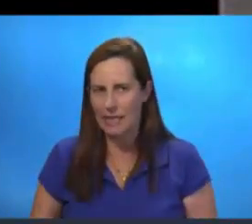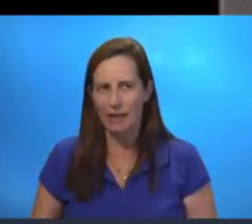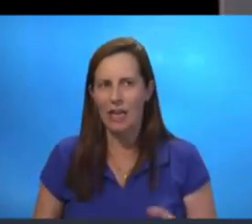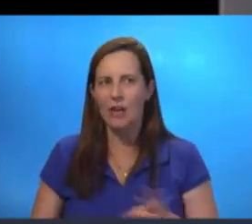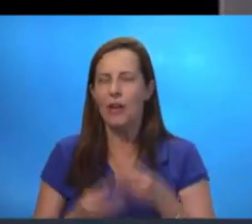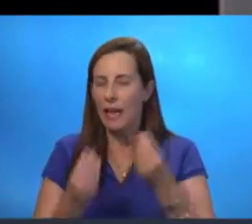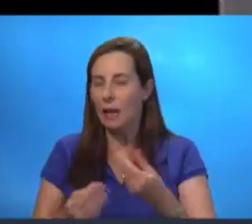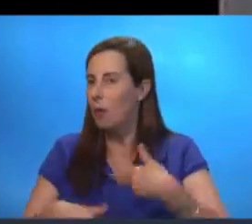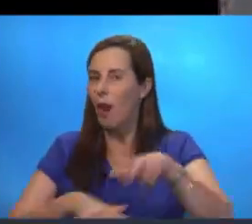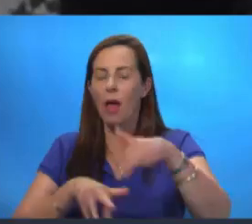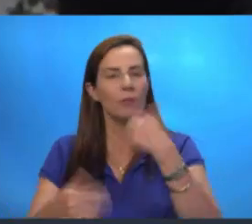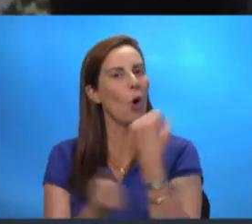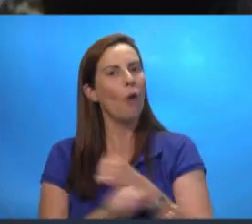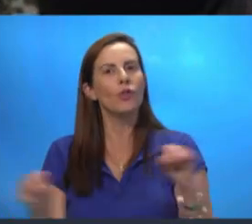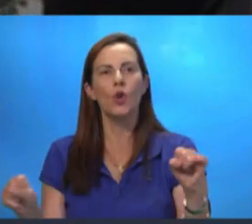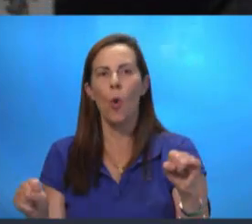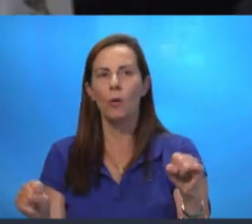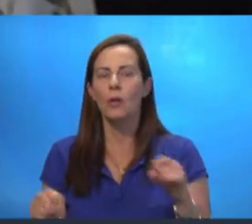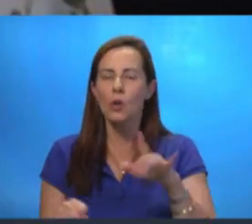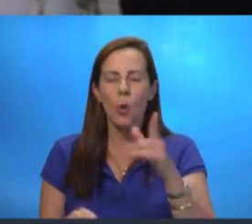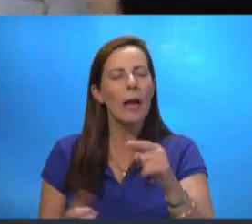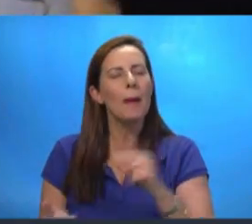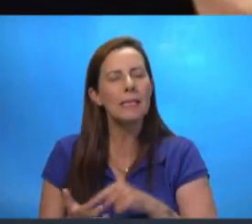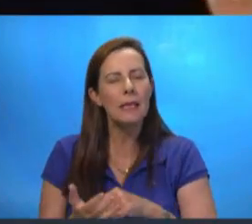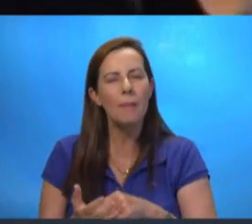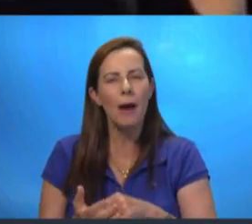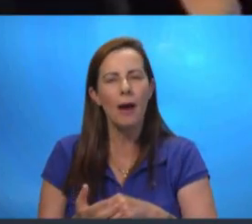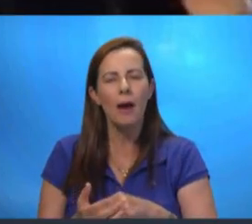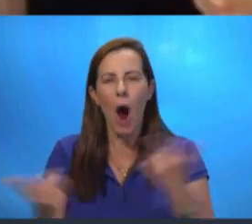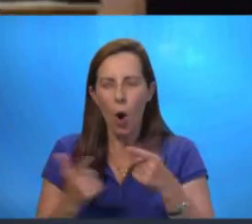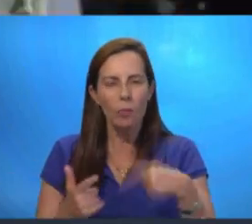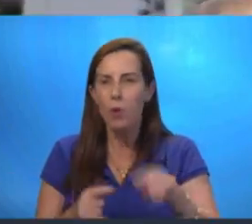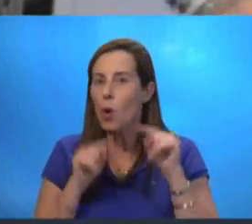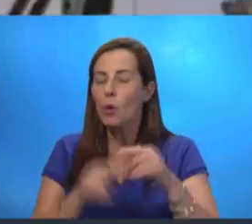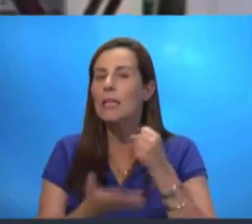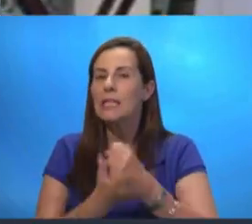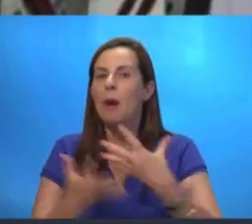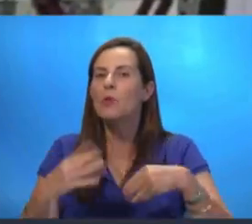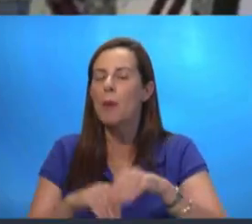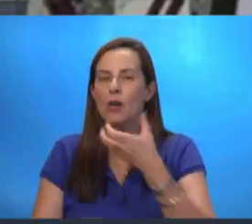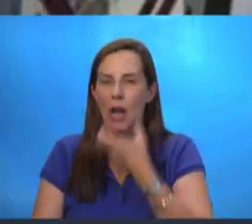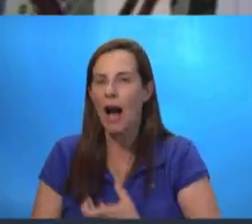להם ללכת בחופשיות. זו אולי גם הסיבה שבקרב החוגגים לא הגיעו נציגי משפחתו של עובדיה.